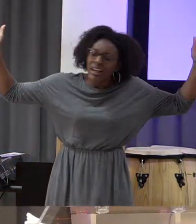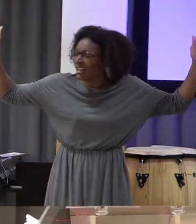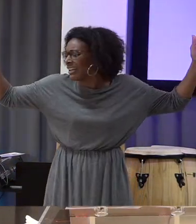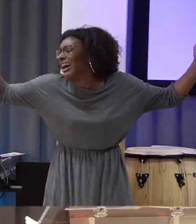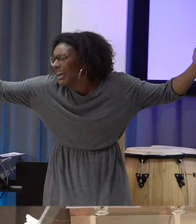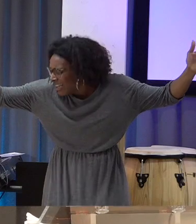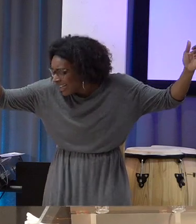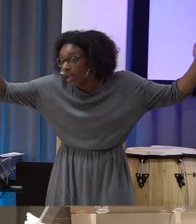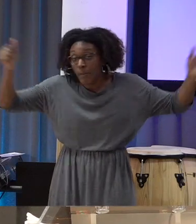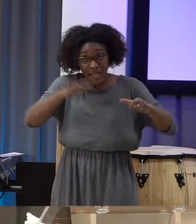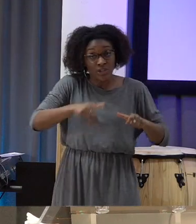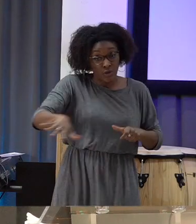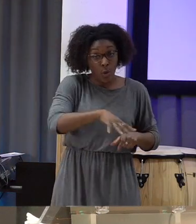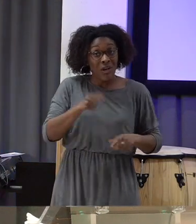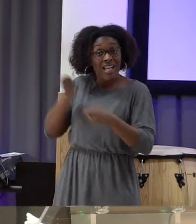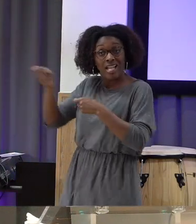Alléluia.